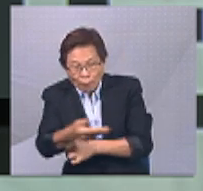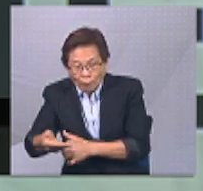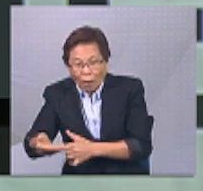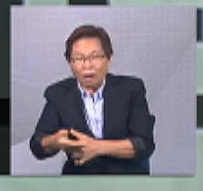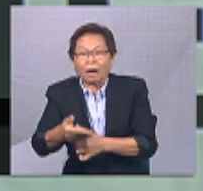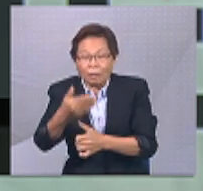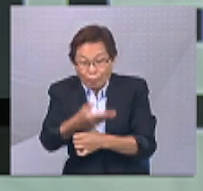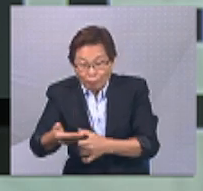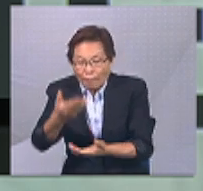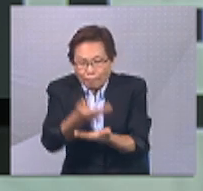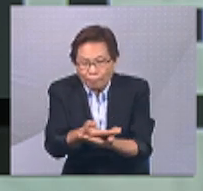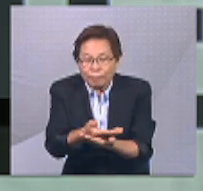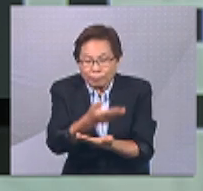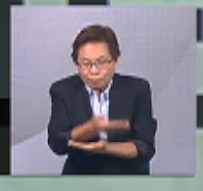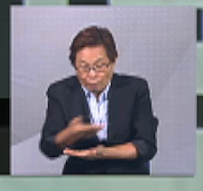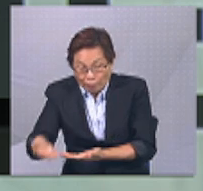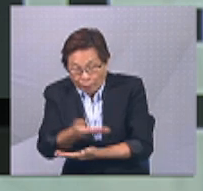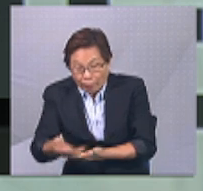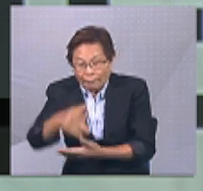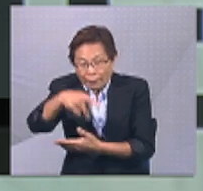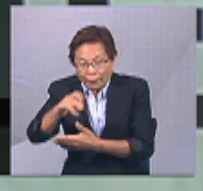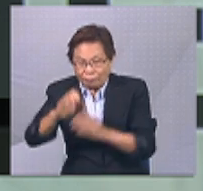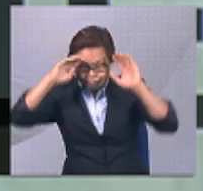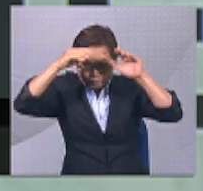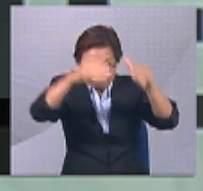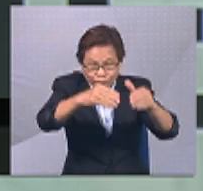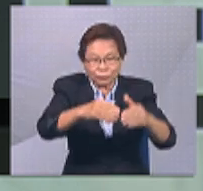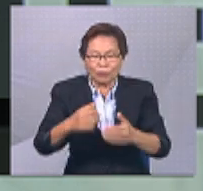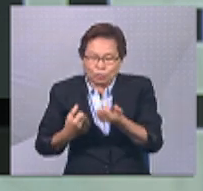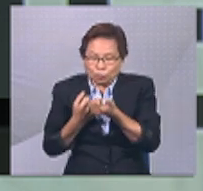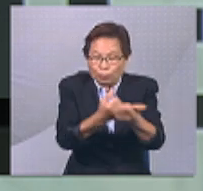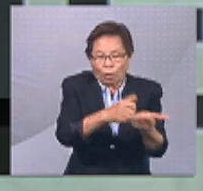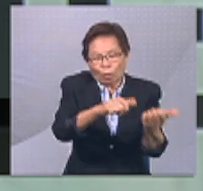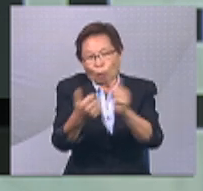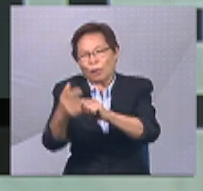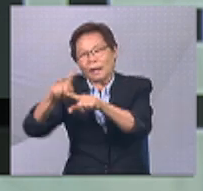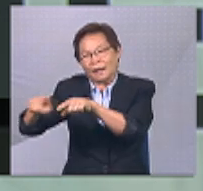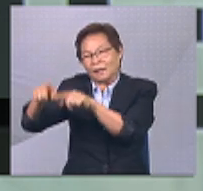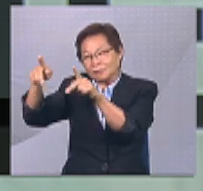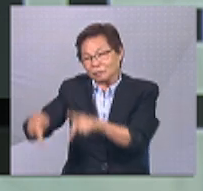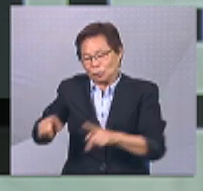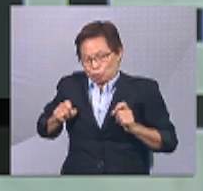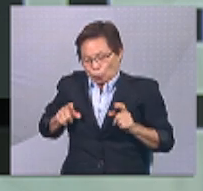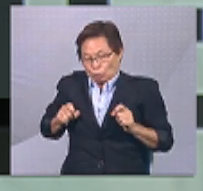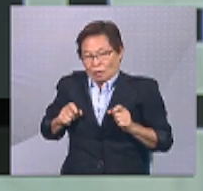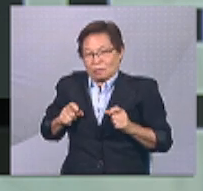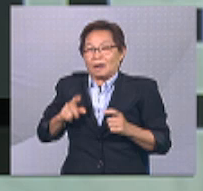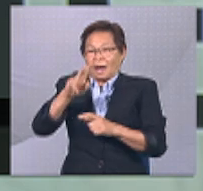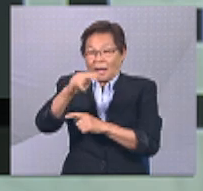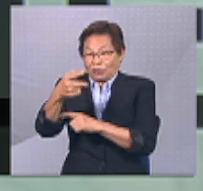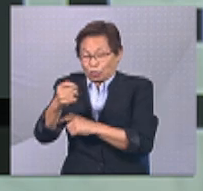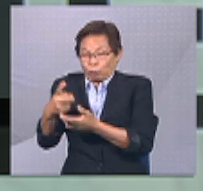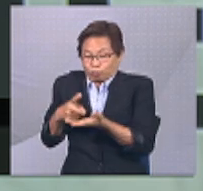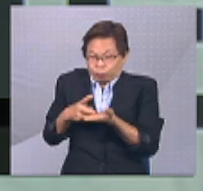dapat diberi perhatian khusus. Sumbangan PPE oleh pelbagai pihak swasta, badan bukan